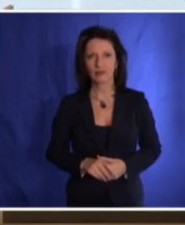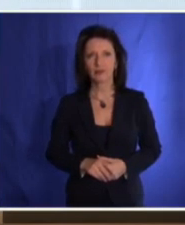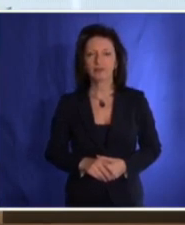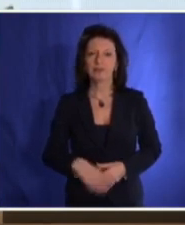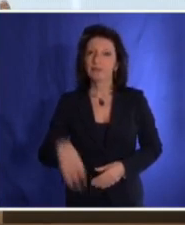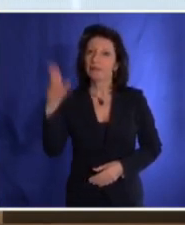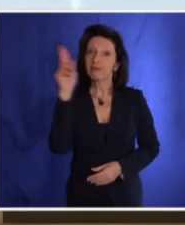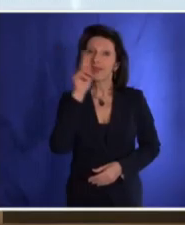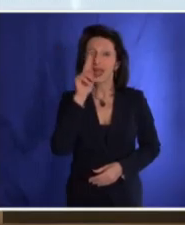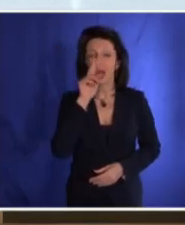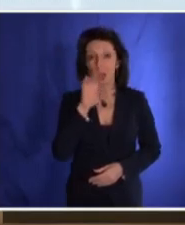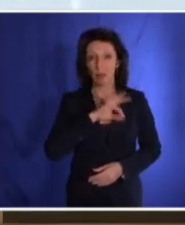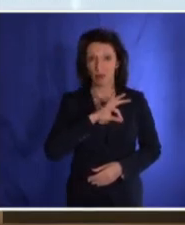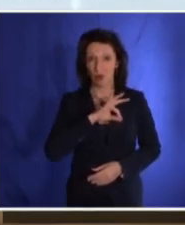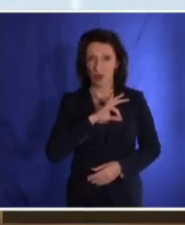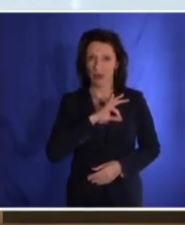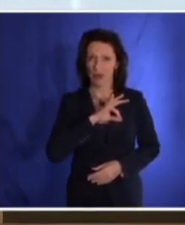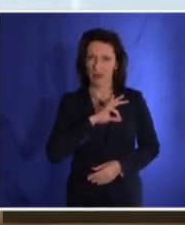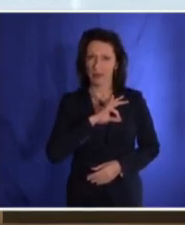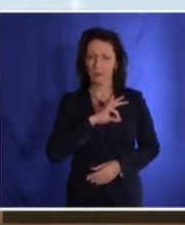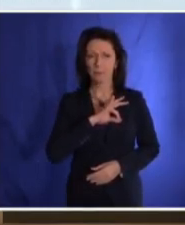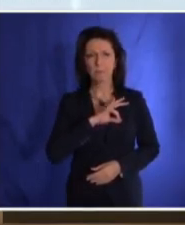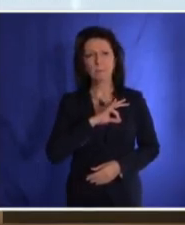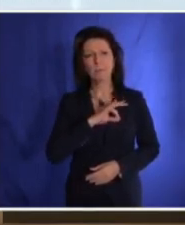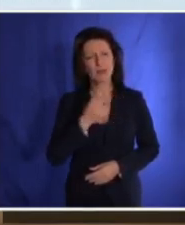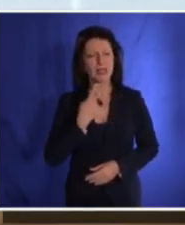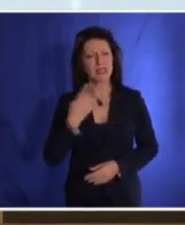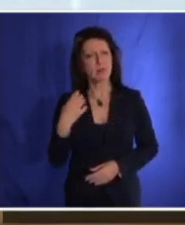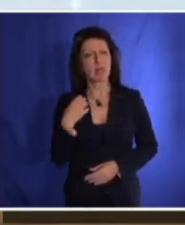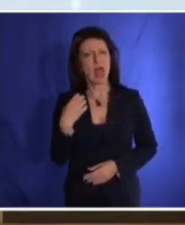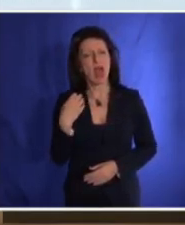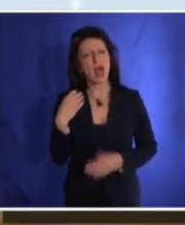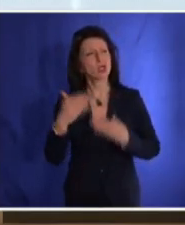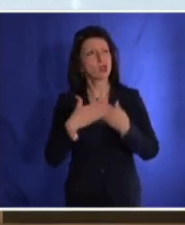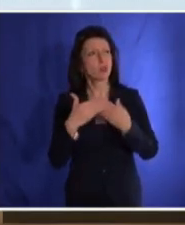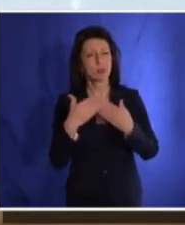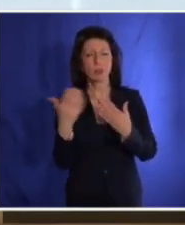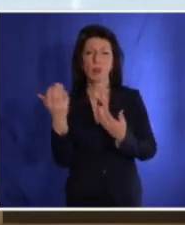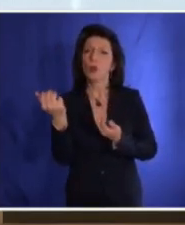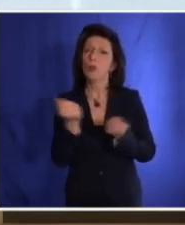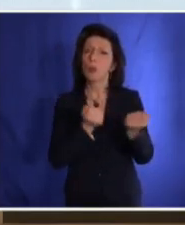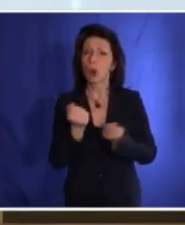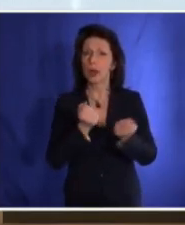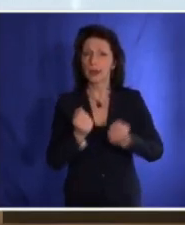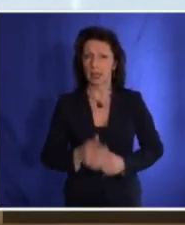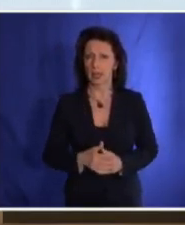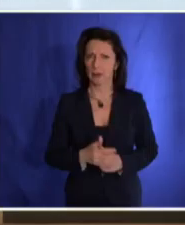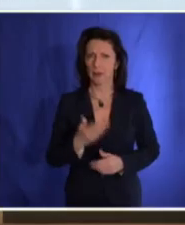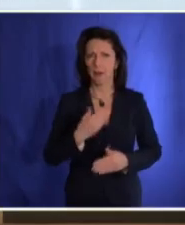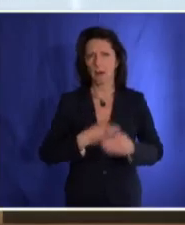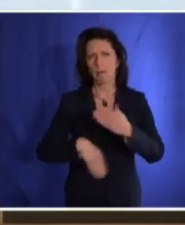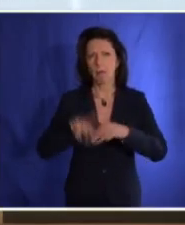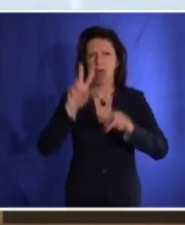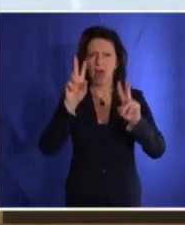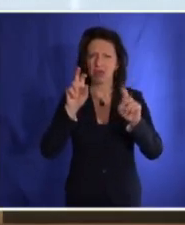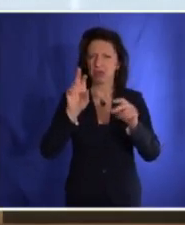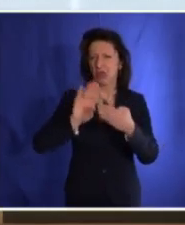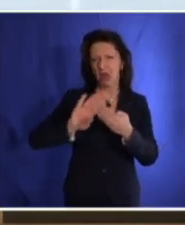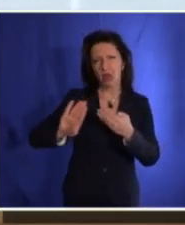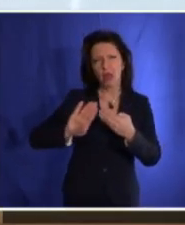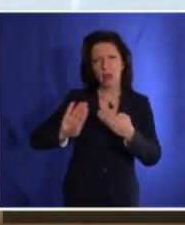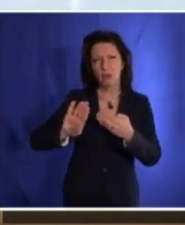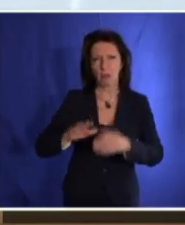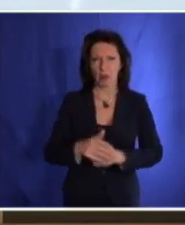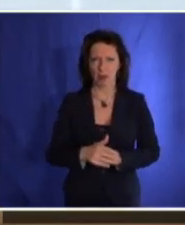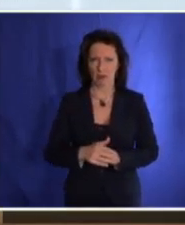Liebe Freunde, mich ärgert zum Beispiel, wenn sich die Politik mehr mit Randthemen beschäftigt